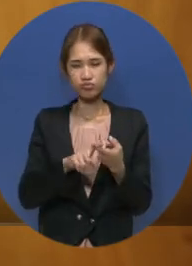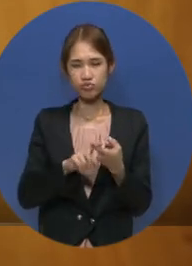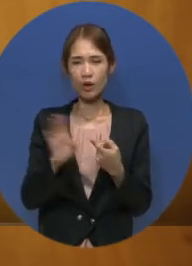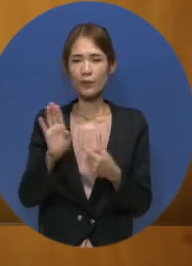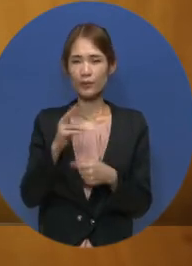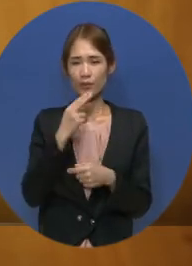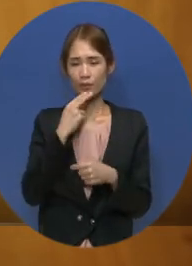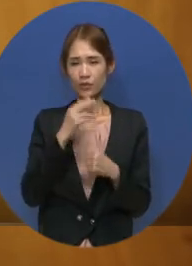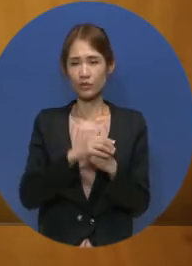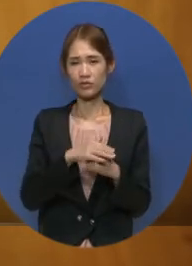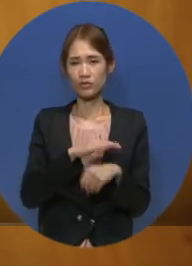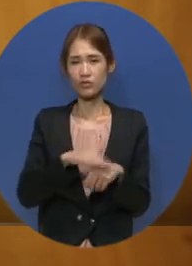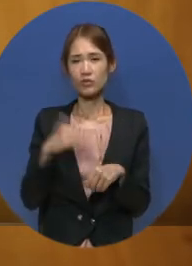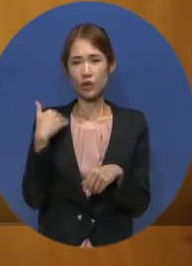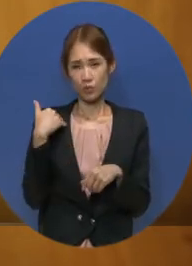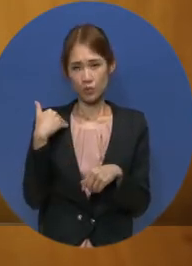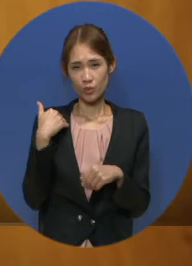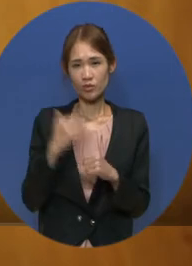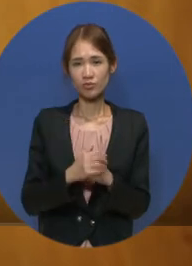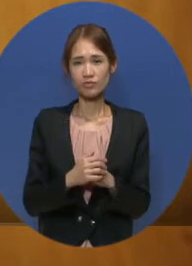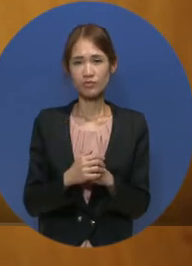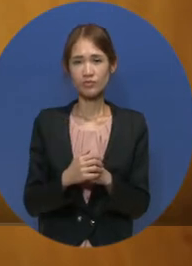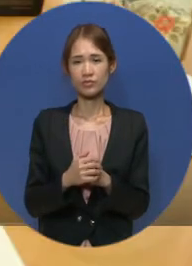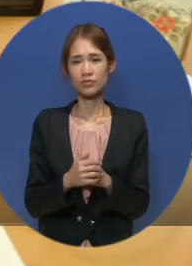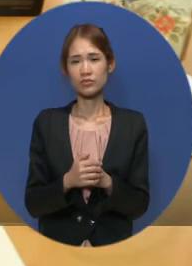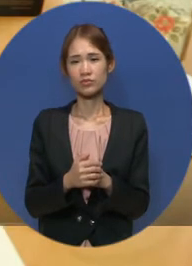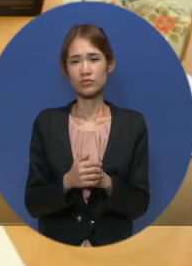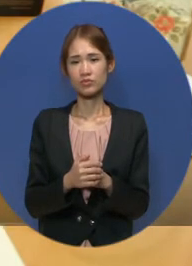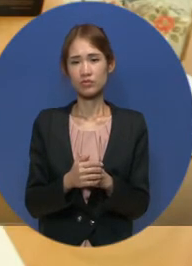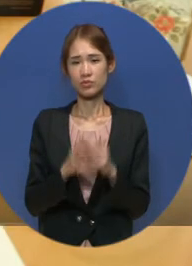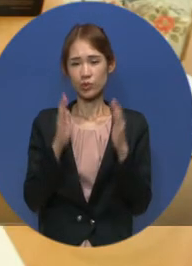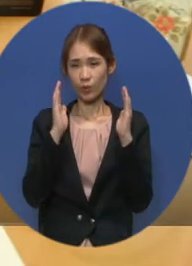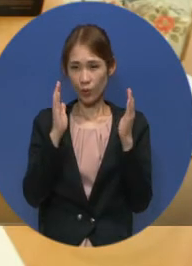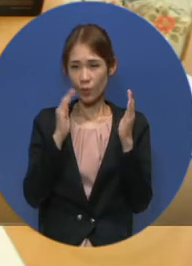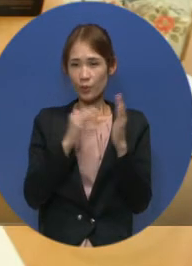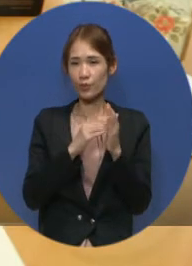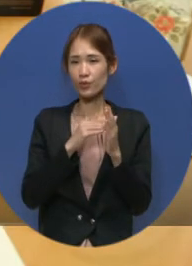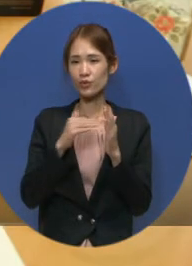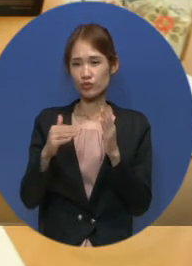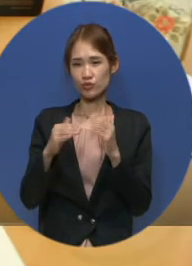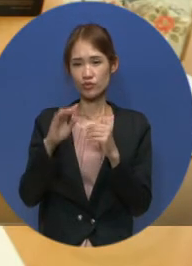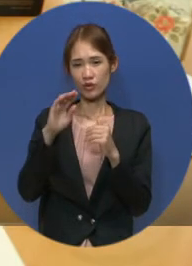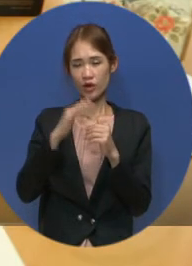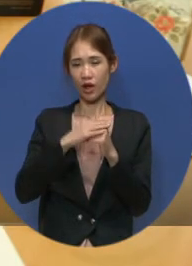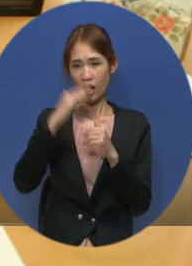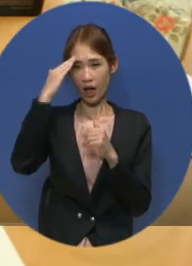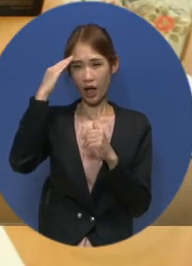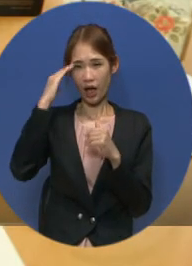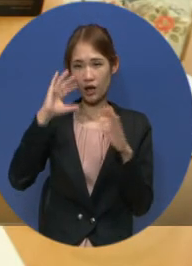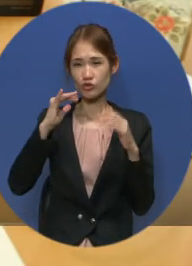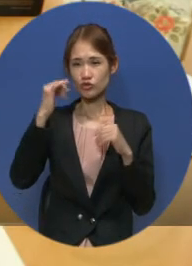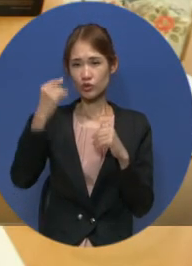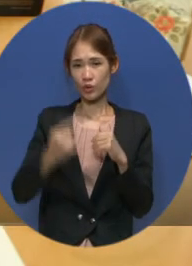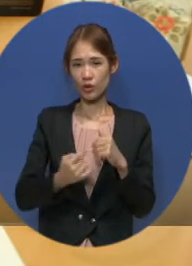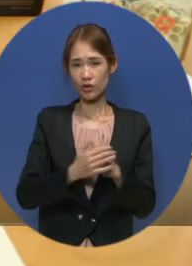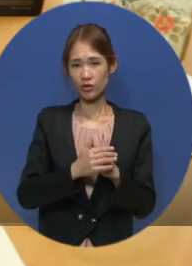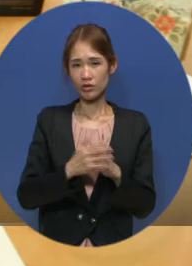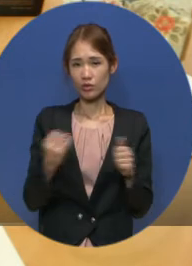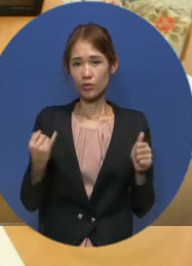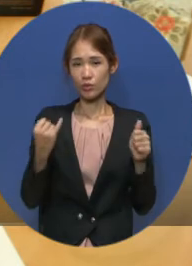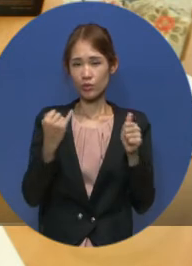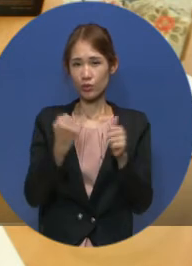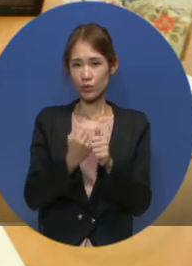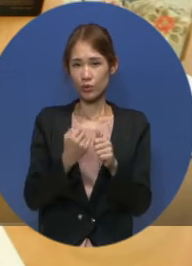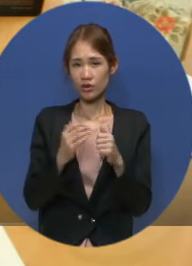솔직히 말씀드려서 잘 몰랐었고요. 근데 이제 그렇게 공부를 하고 한국에 와서 제가 이제 결혼을